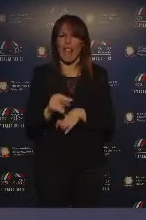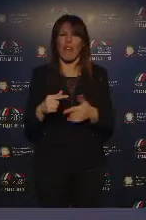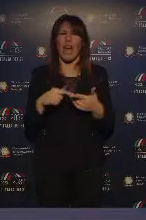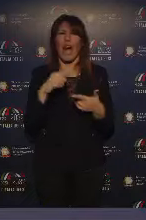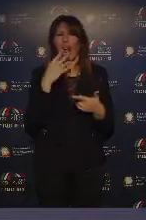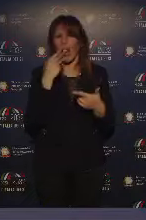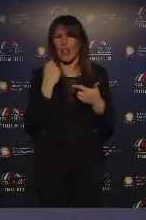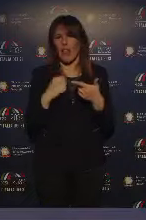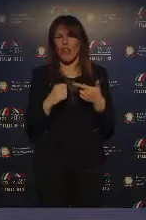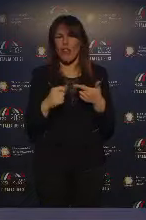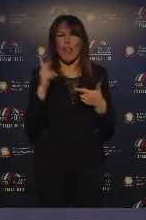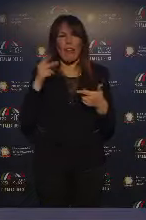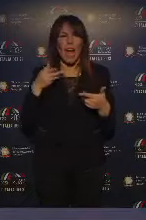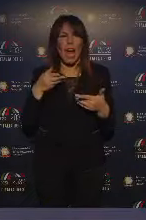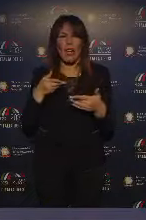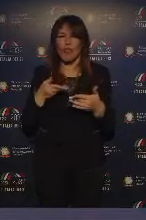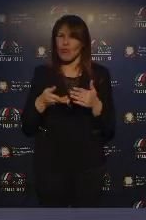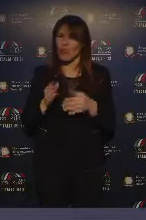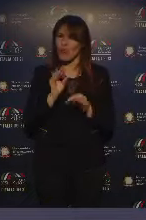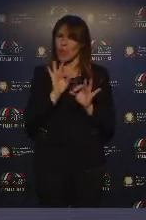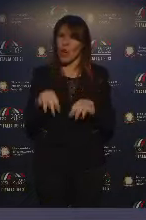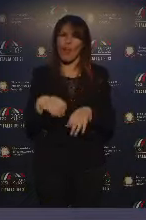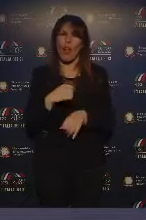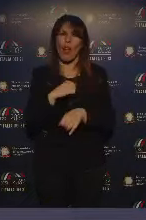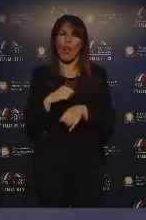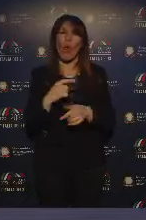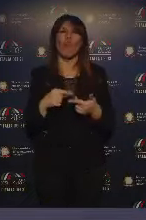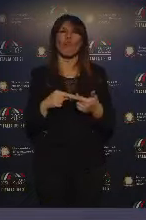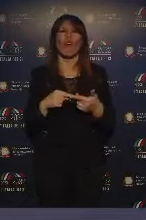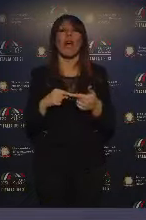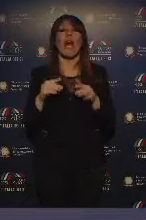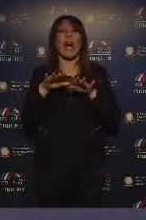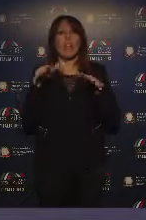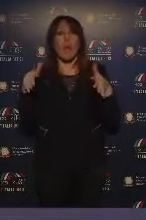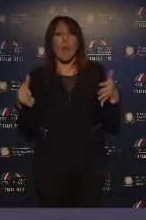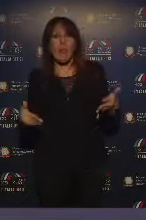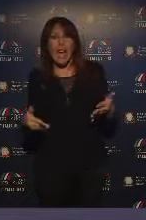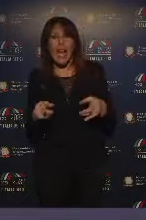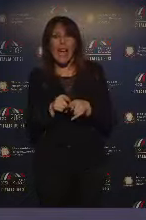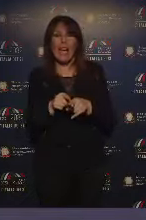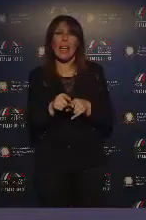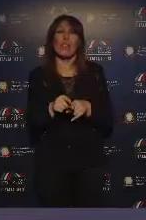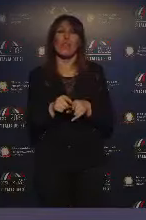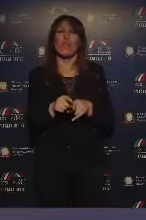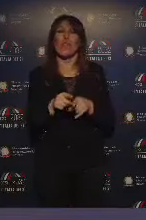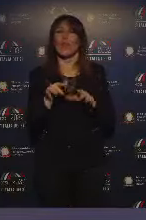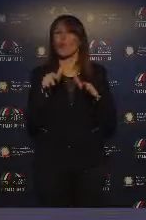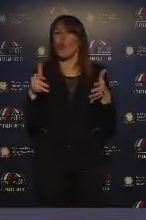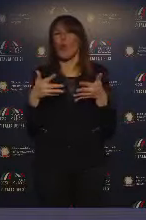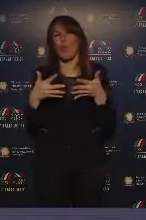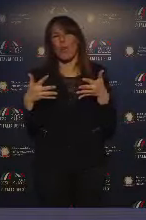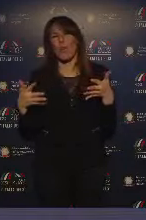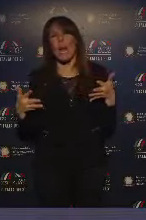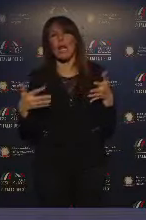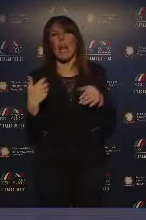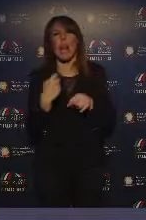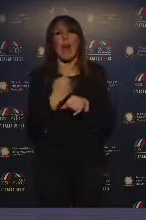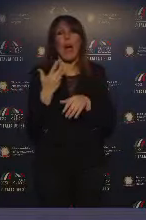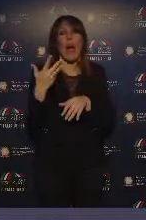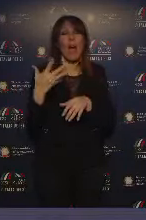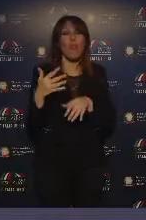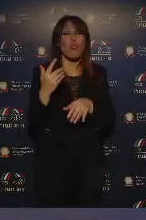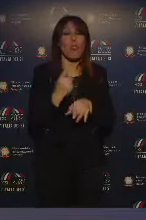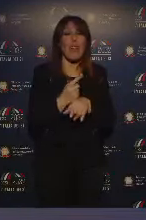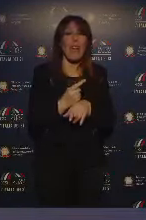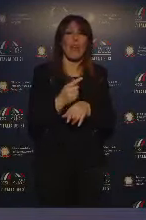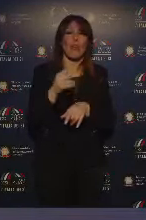Francia velocemente la galleria del brenor che è un tunnel ferroviario più grande in lavorazione in questo momento a lavori ultimati 2032 in